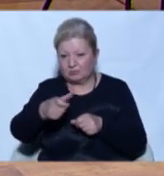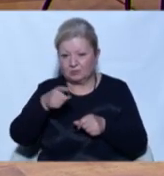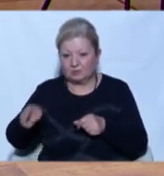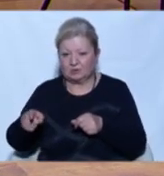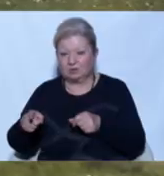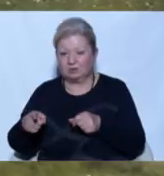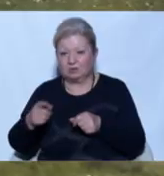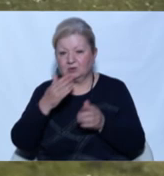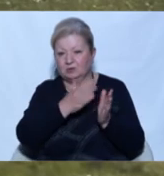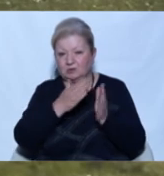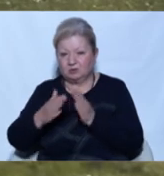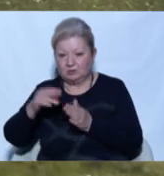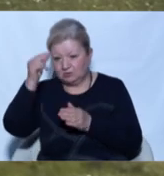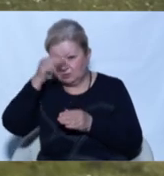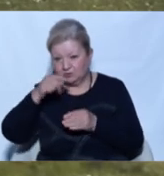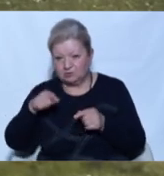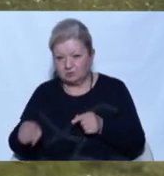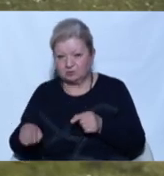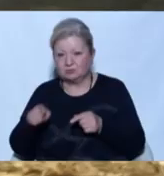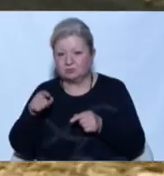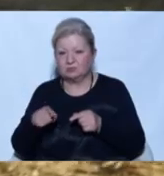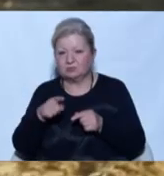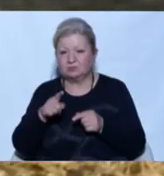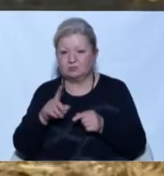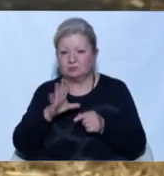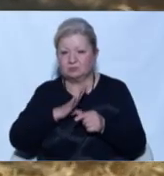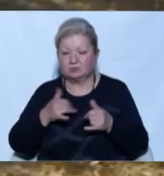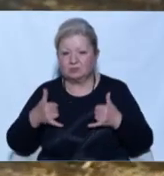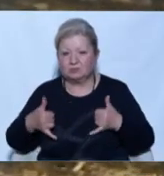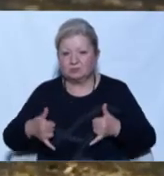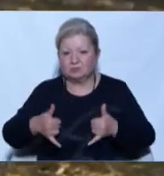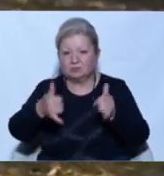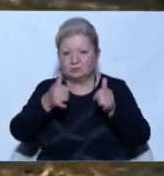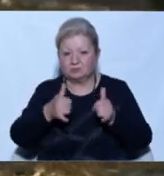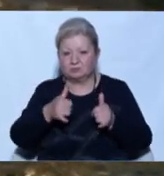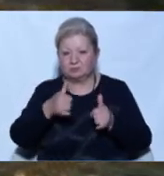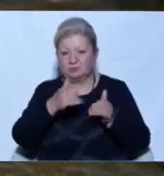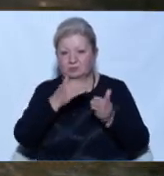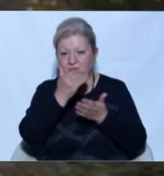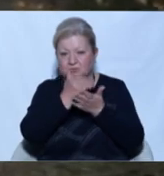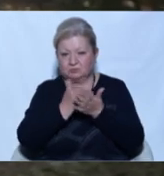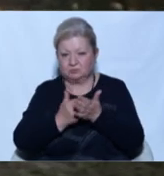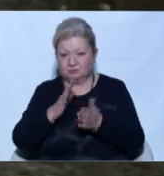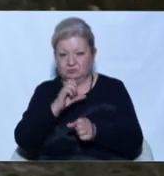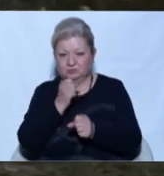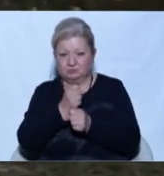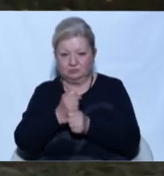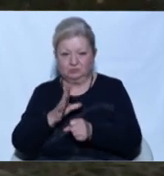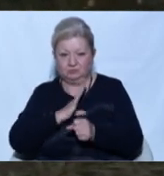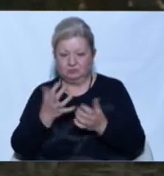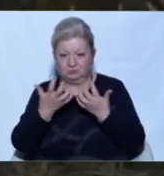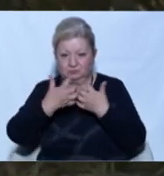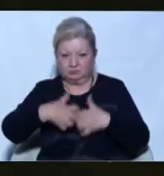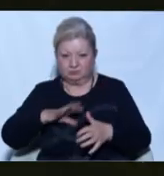რომ მათ შექმნეს მორწყვის სისტემა. Დიახ, მორწყვის სისტემა, რომელსაც